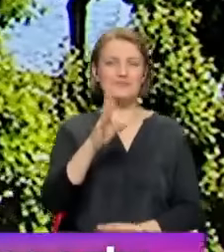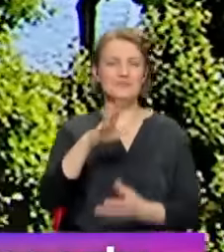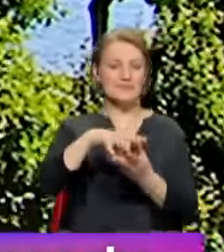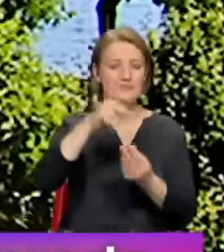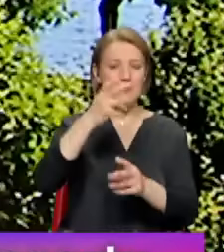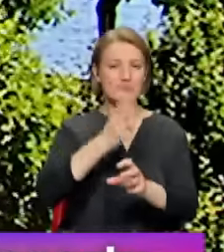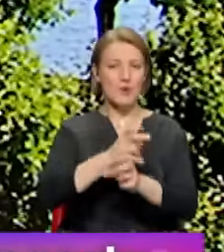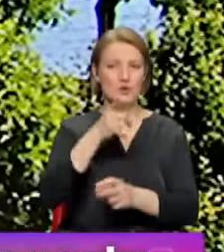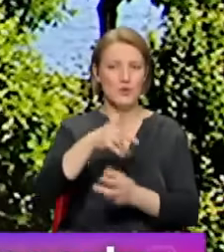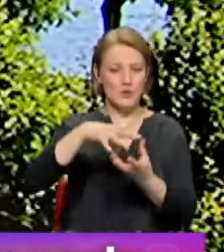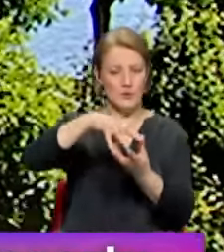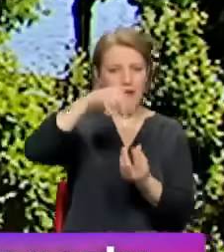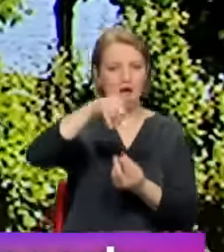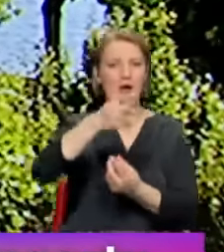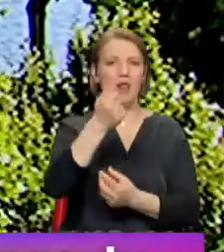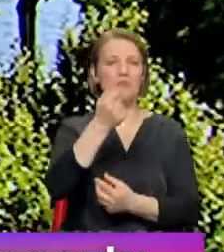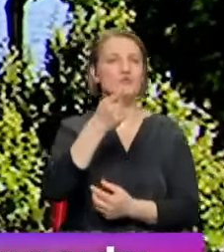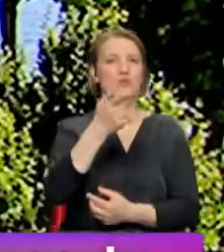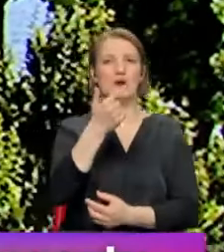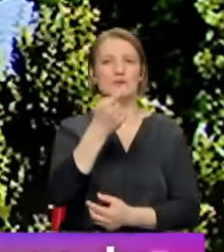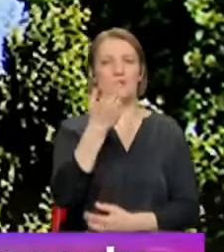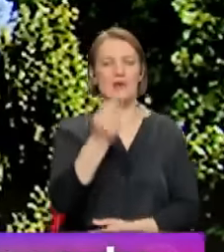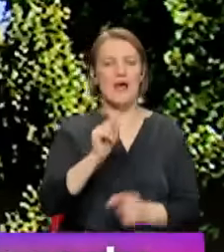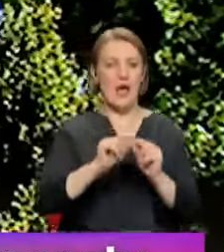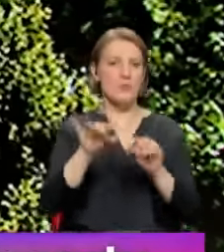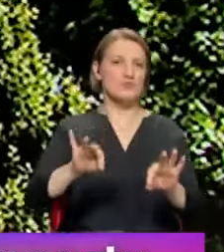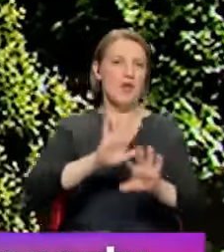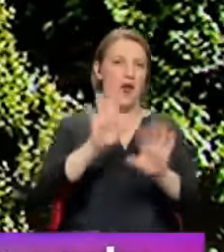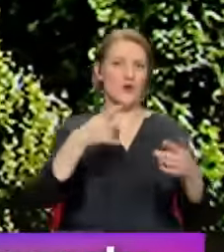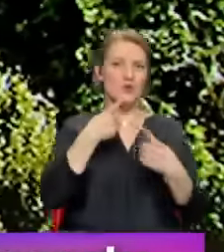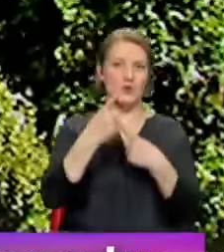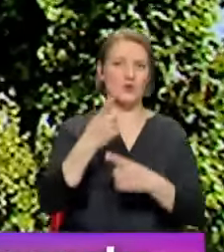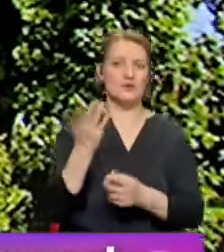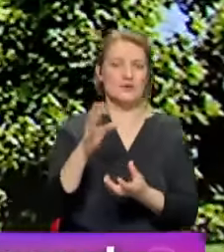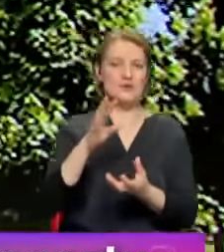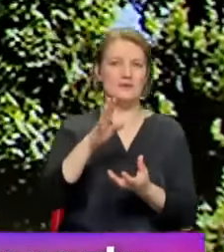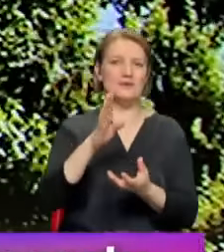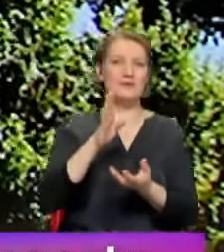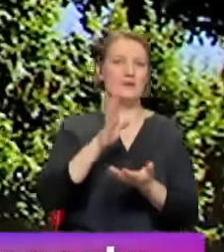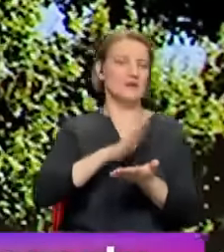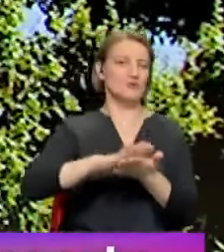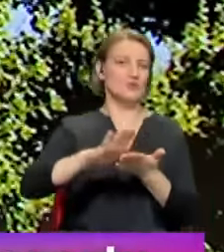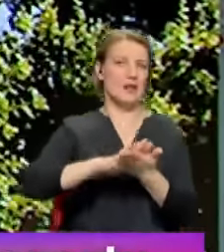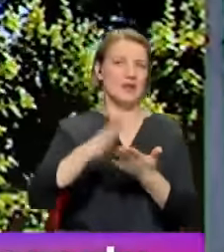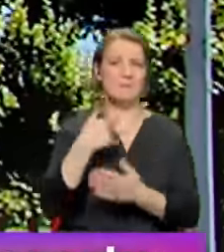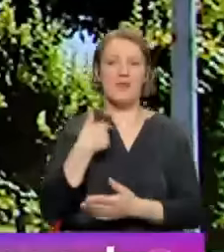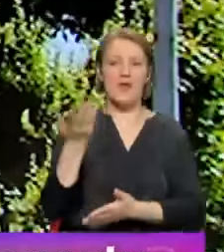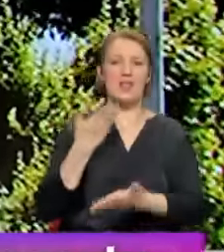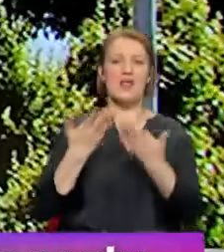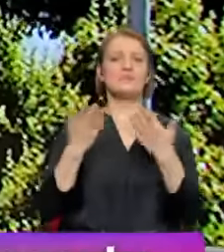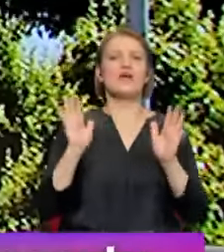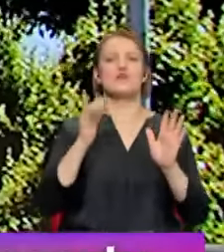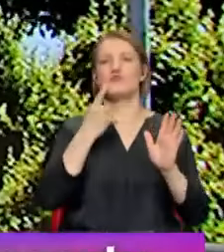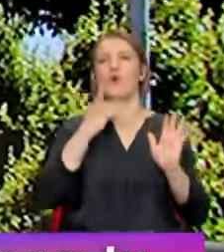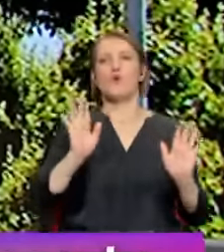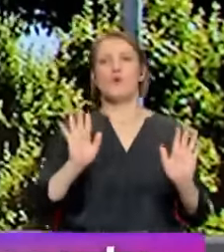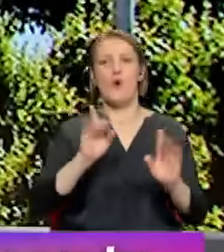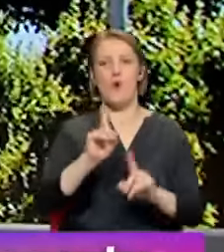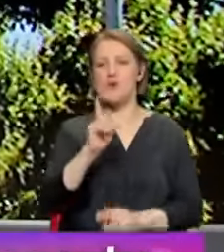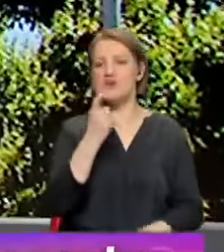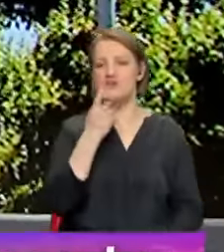lira. Ve şimdi de diyorlar ki ekonomide işler yolunda. Külahımı anlatın siz onu. Bana anlatmayın diyor. İşte